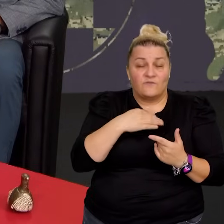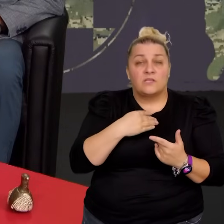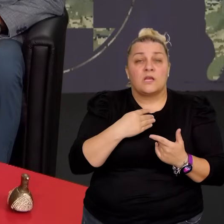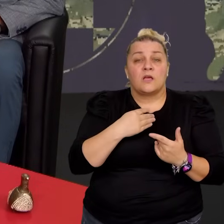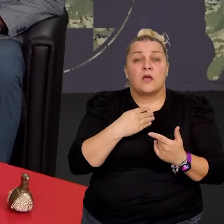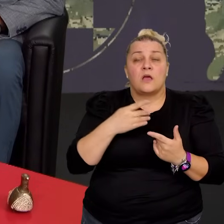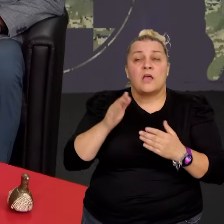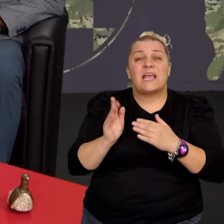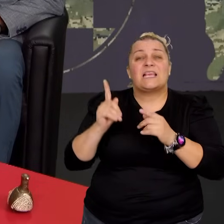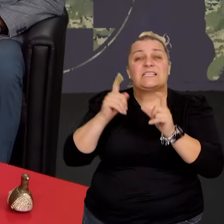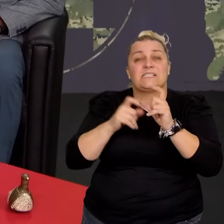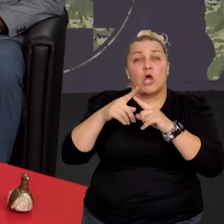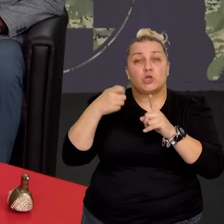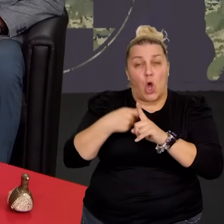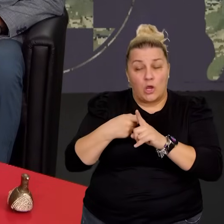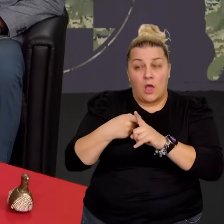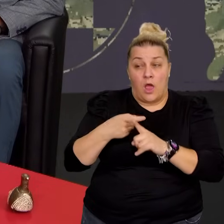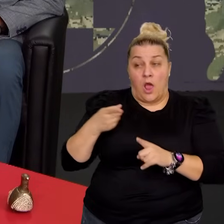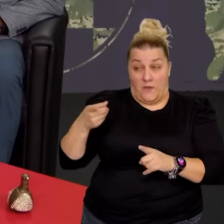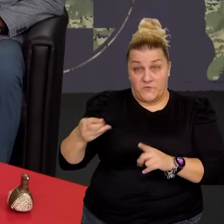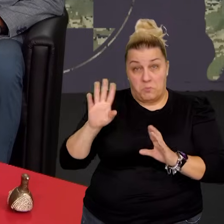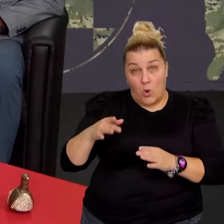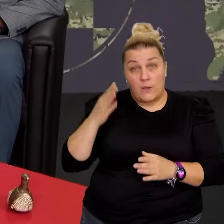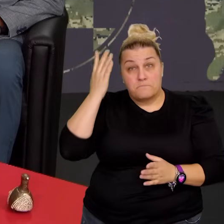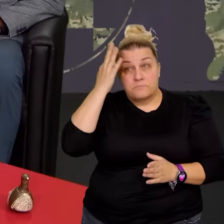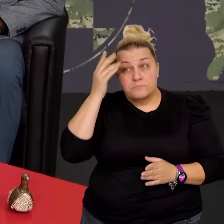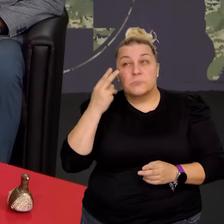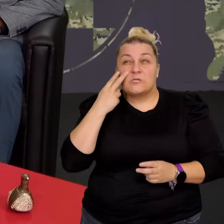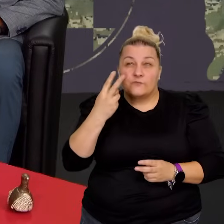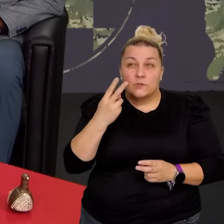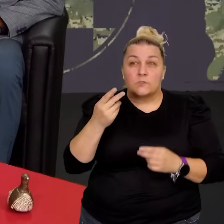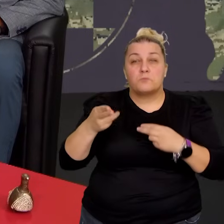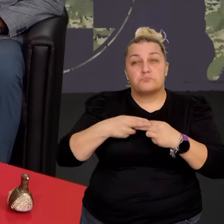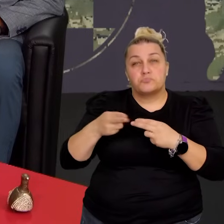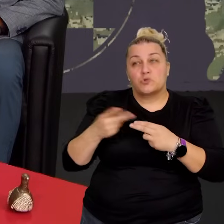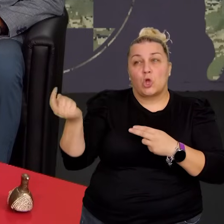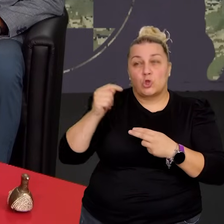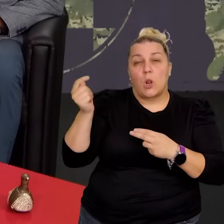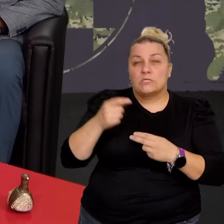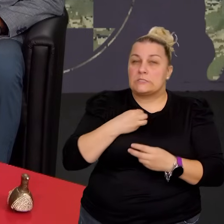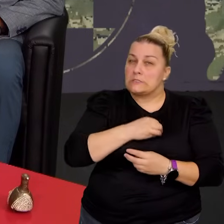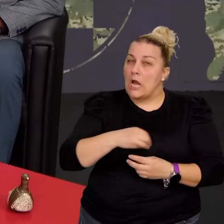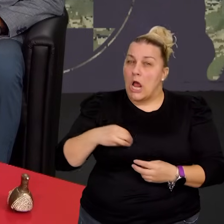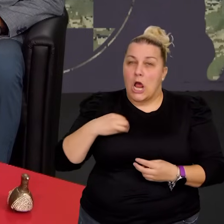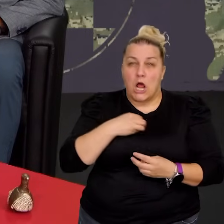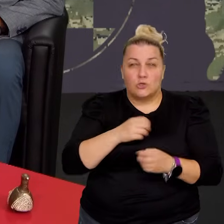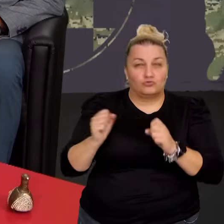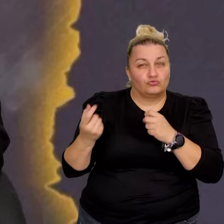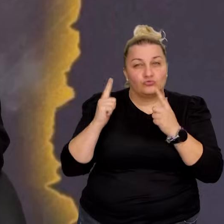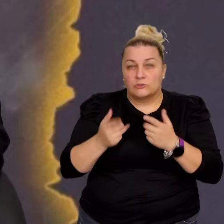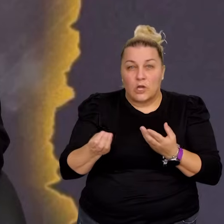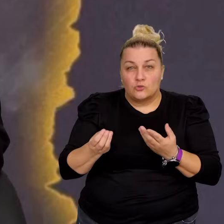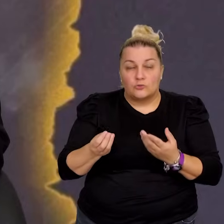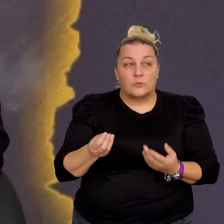čemu ste vi, Peđa, onako mogli naslutiti da se sprema nešto strašno, nešto što će nas zaviti u crno?